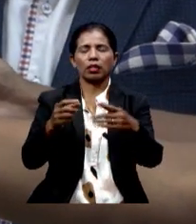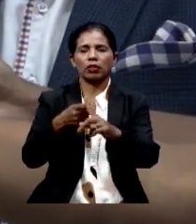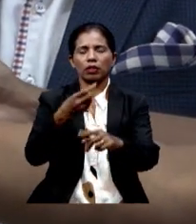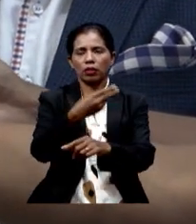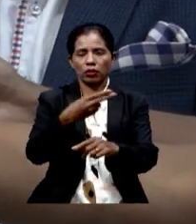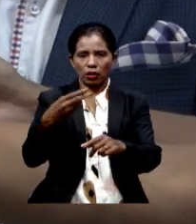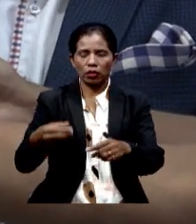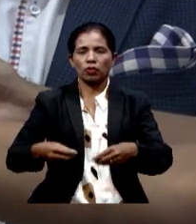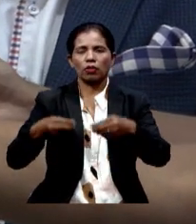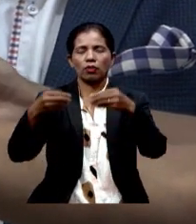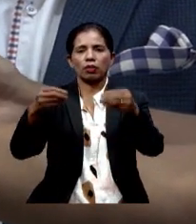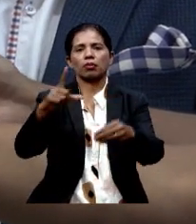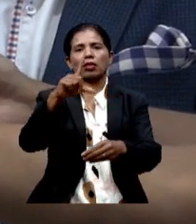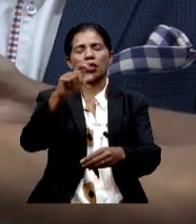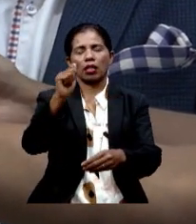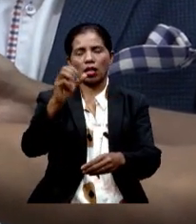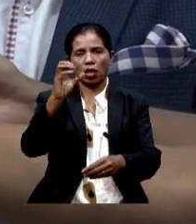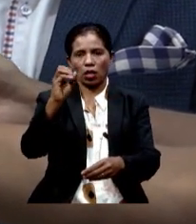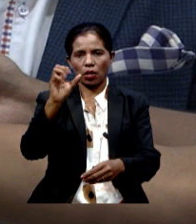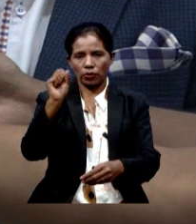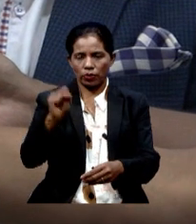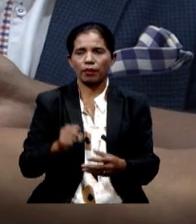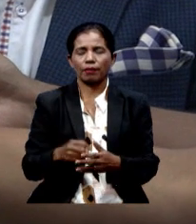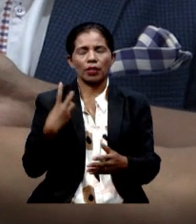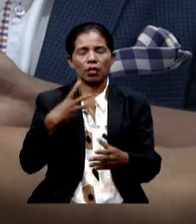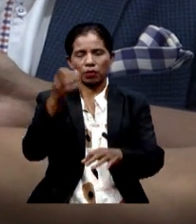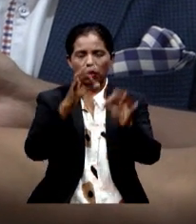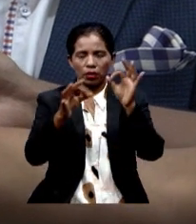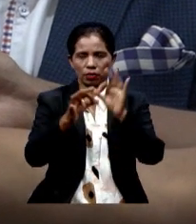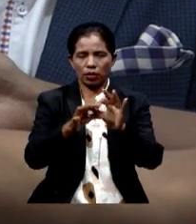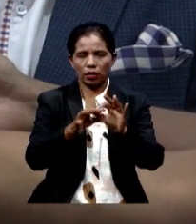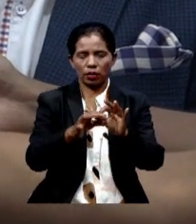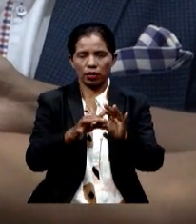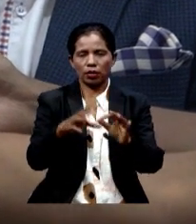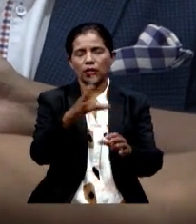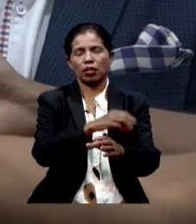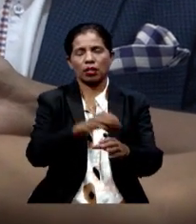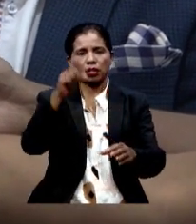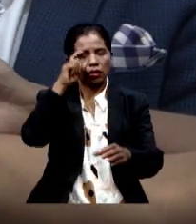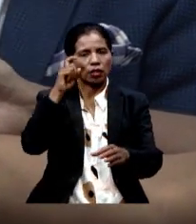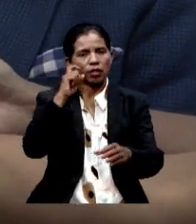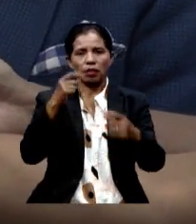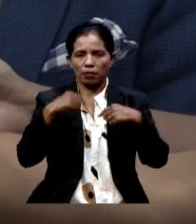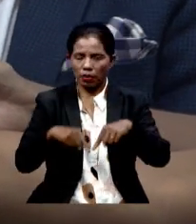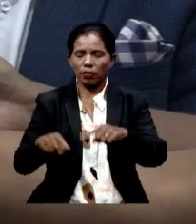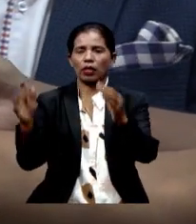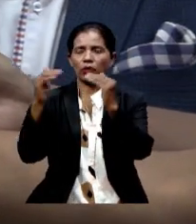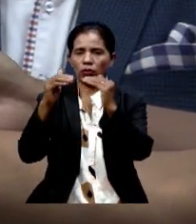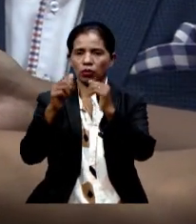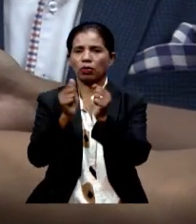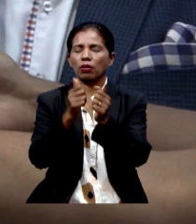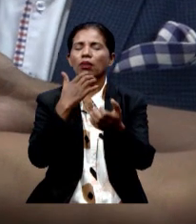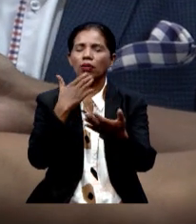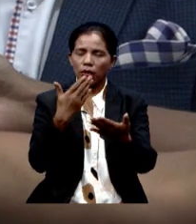ke Laos. Jadi harapan kami nanti kunjungan Pak Sanana bisa berjalan dengan lancar dan banyak hal yang